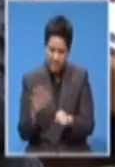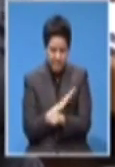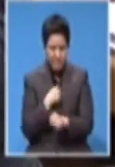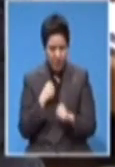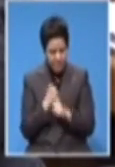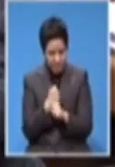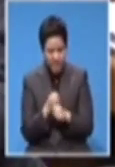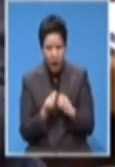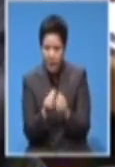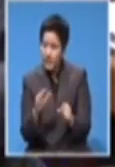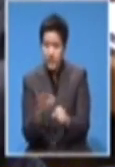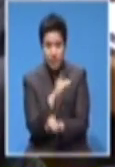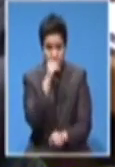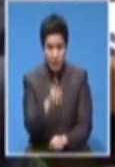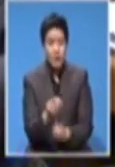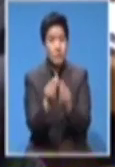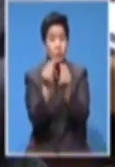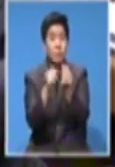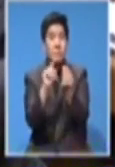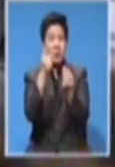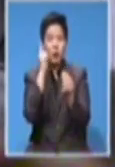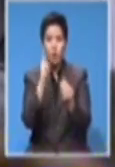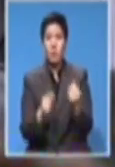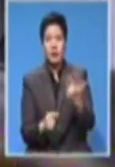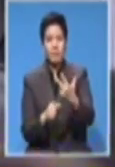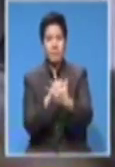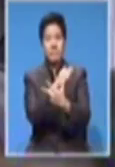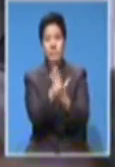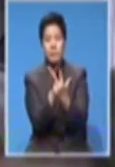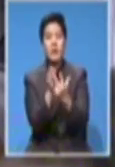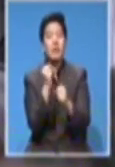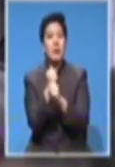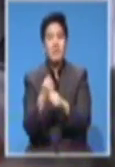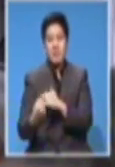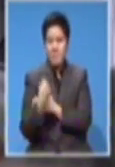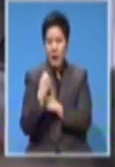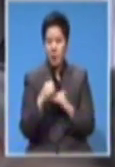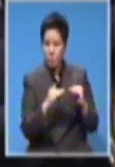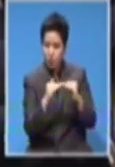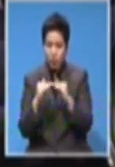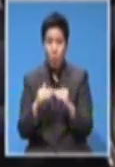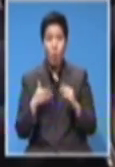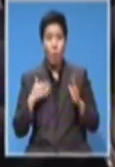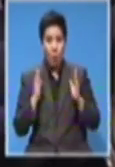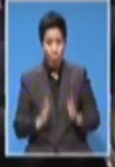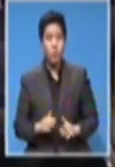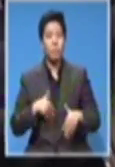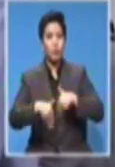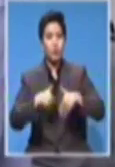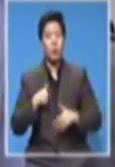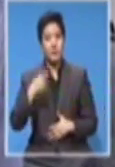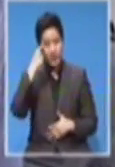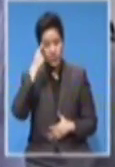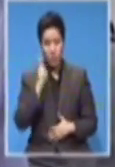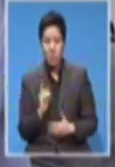รัฐธรรมนูญใหม่นั้นก็หน้าที่จะต้องสร้างความสมดุลระหว่างสามอำนาจให้ได้นะครับแล้วก็มีประชาชนเป็นผู้ใช้อำนาจสามอำนาจดังกล่าวนั้นนะครับประชาช